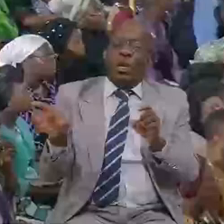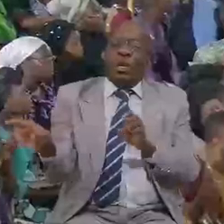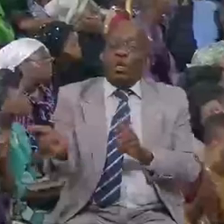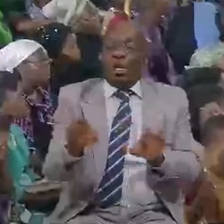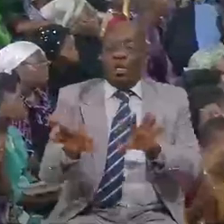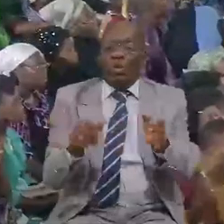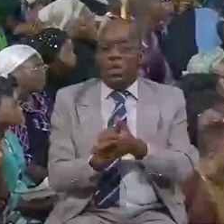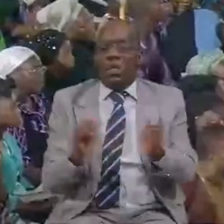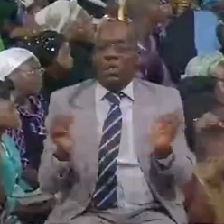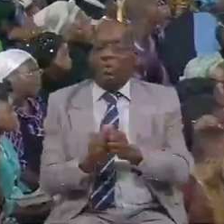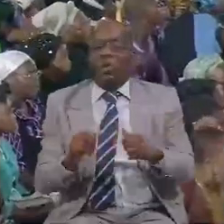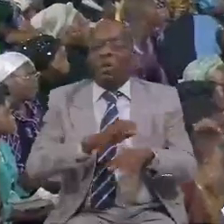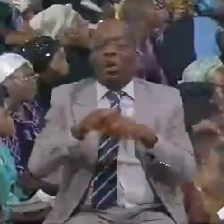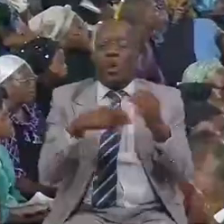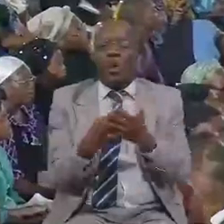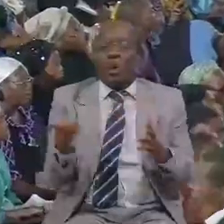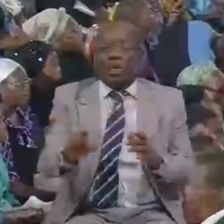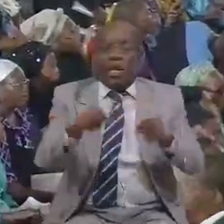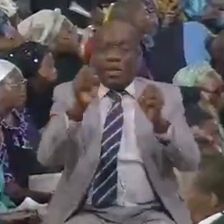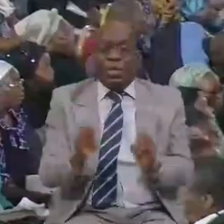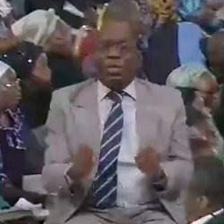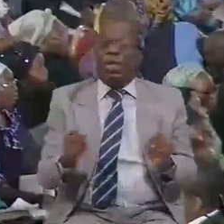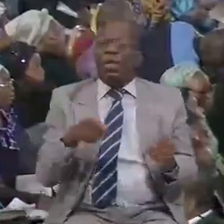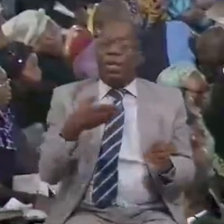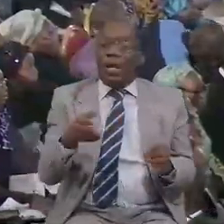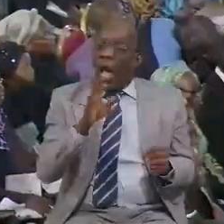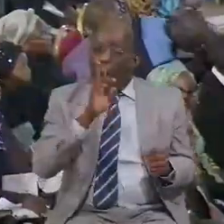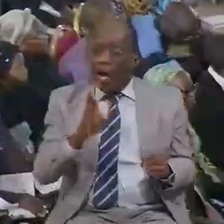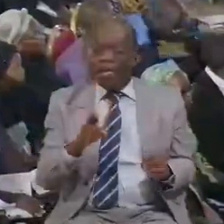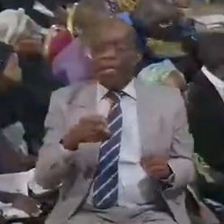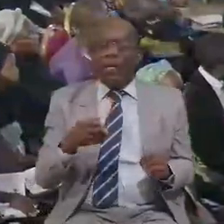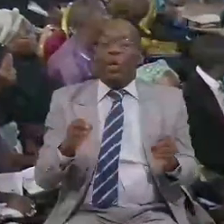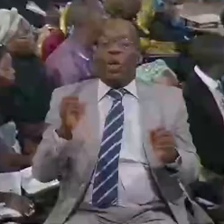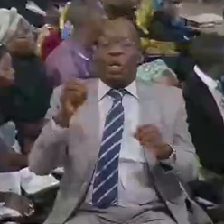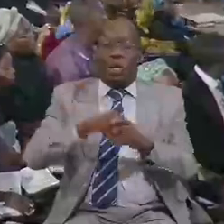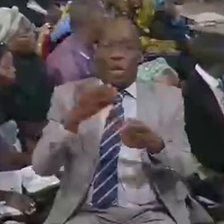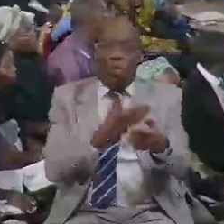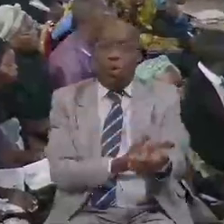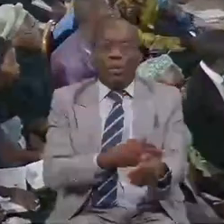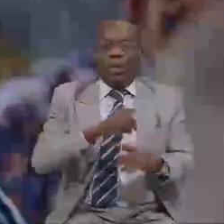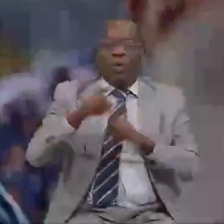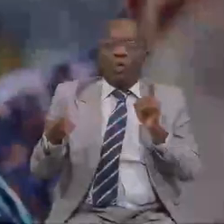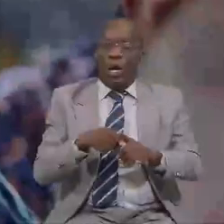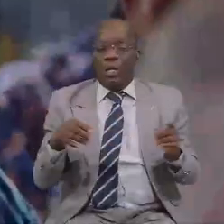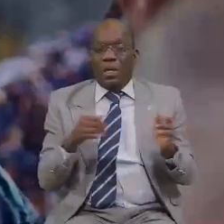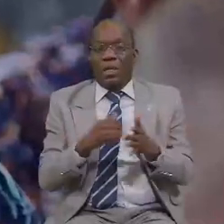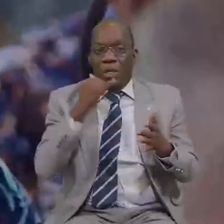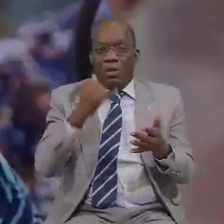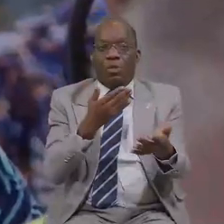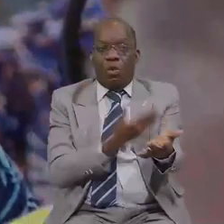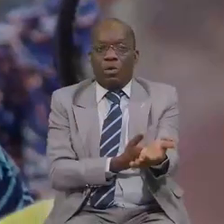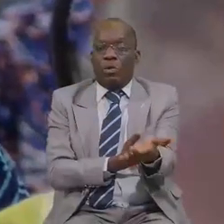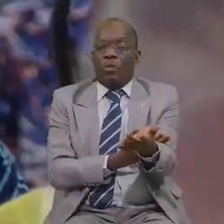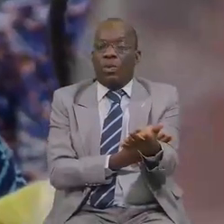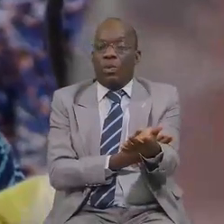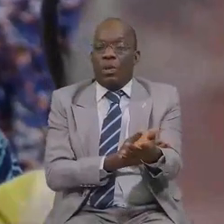leur force. Ils sont là matin, midi, soir. Et quand l'urgence les appelle, ils sont là. Mais il y a des